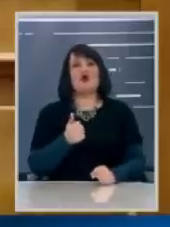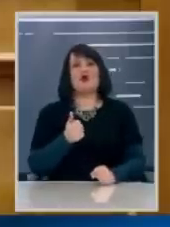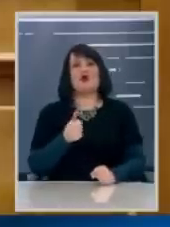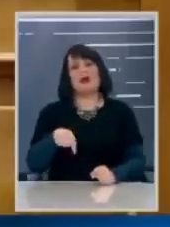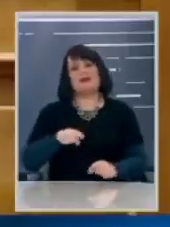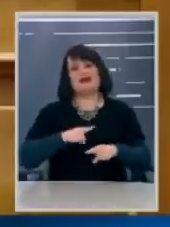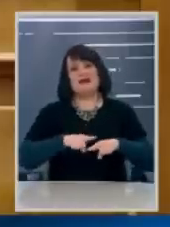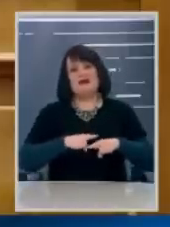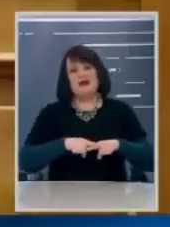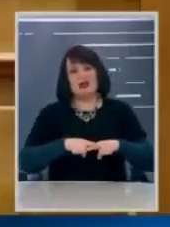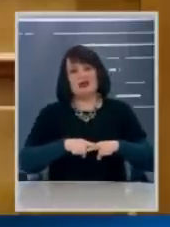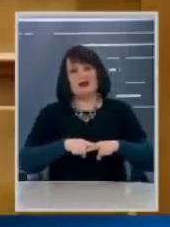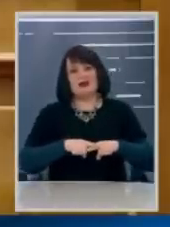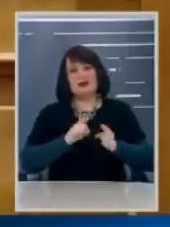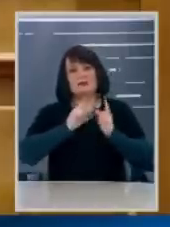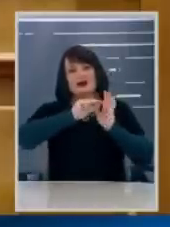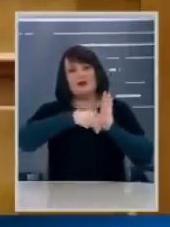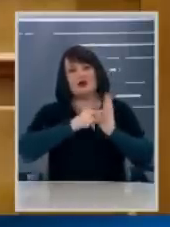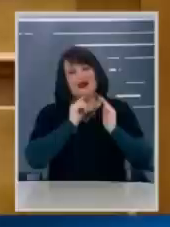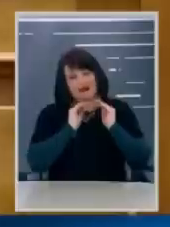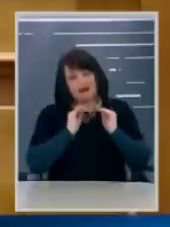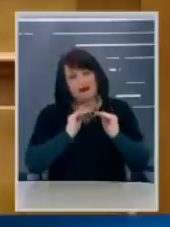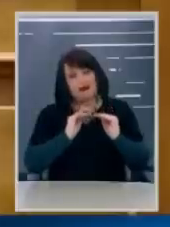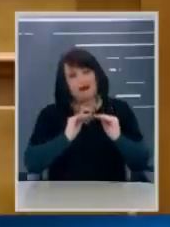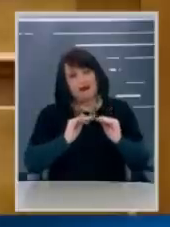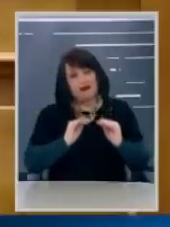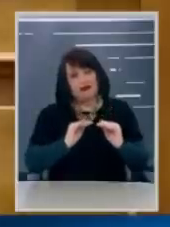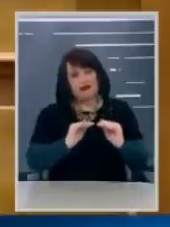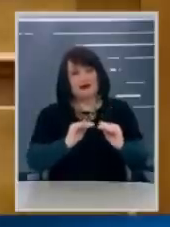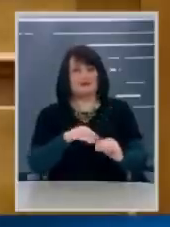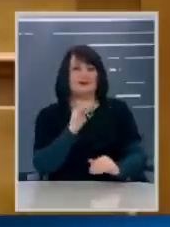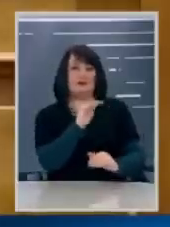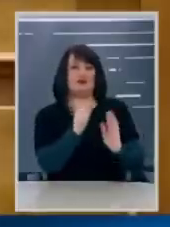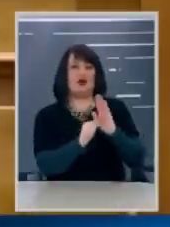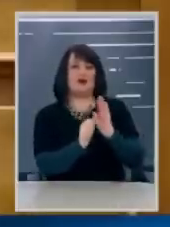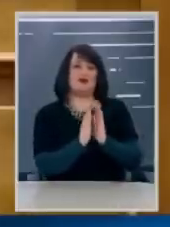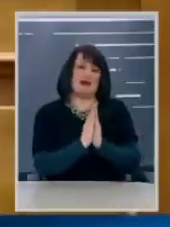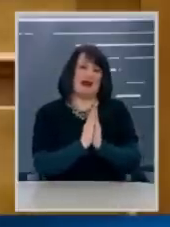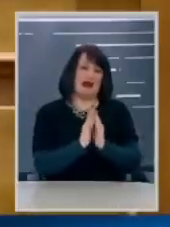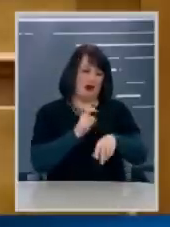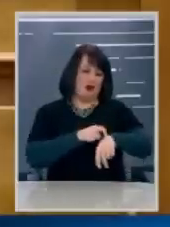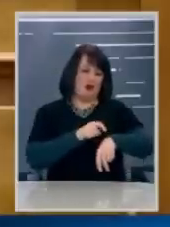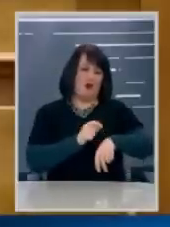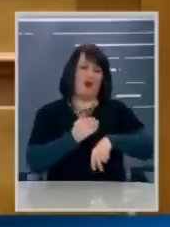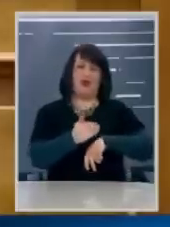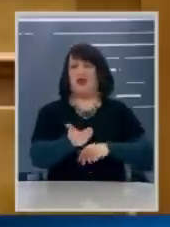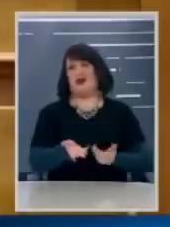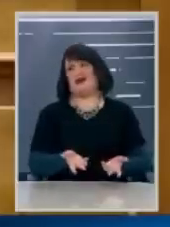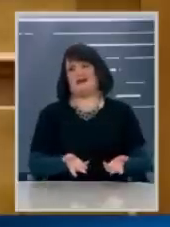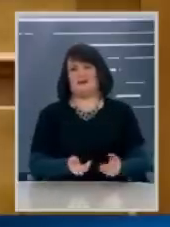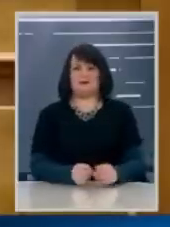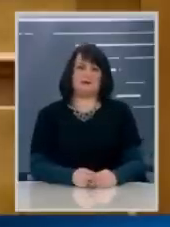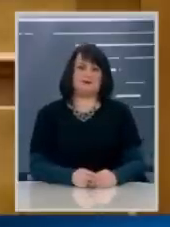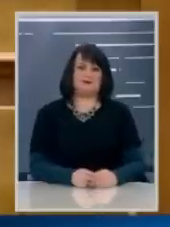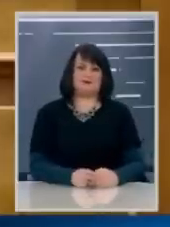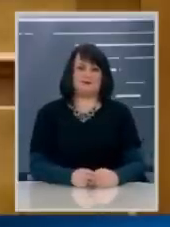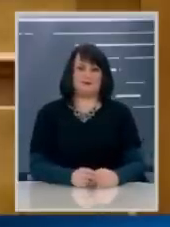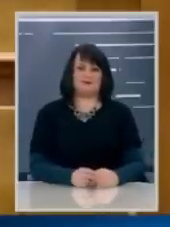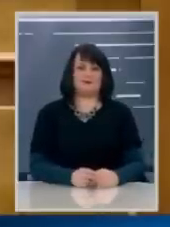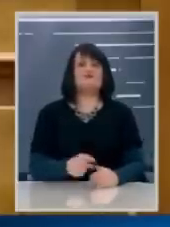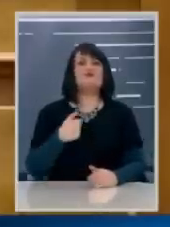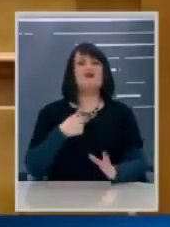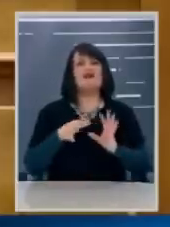που δεν βγήκαμε από τα μνημόνια. Είμαστε η μόνη χώρα, κύριοι, που συνεχίζουμε αυτή